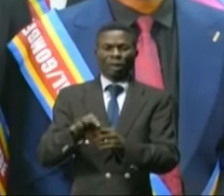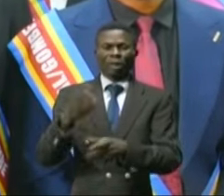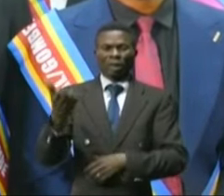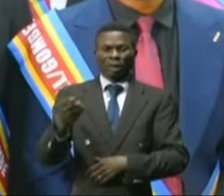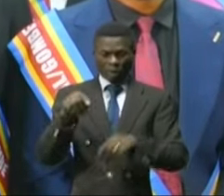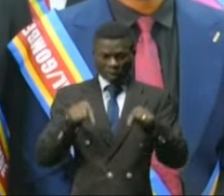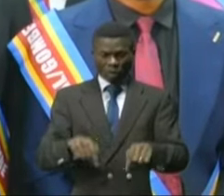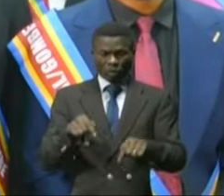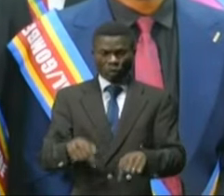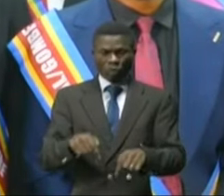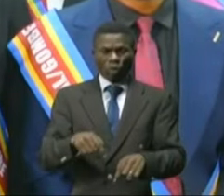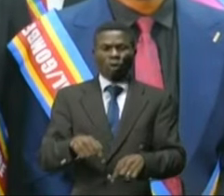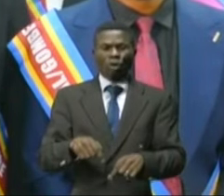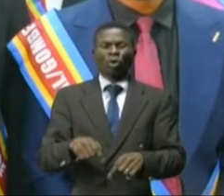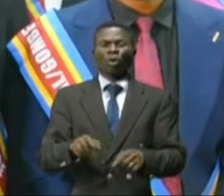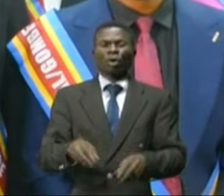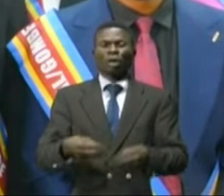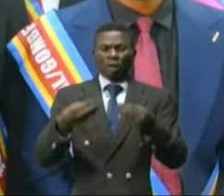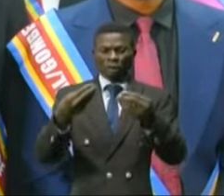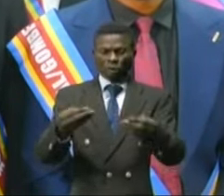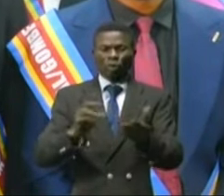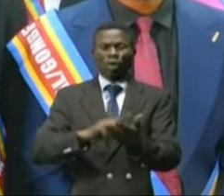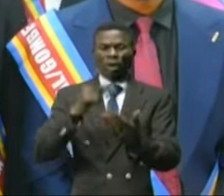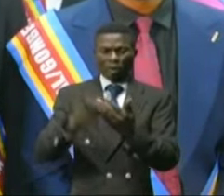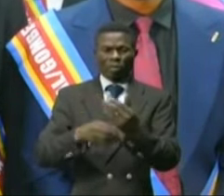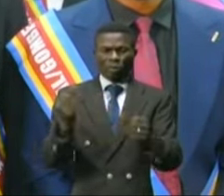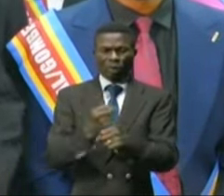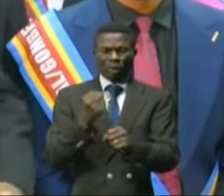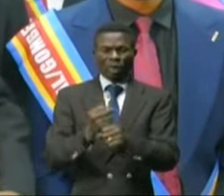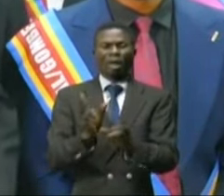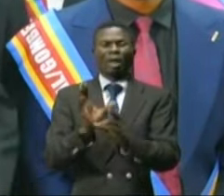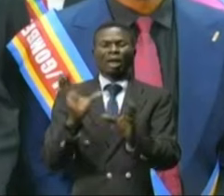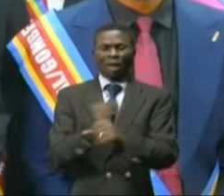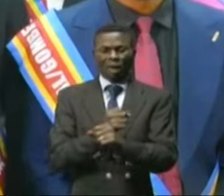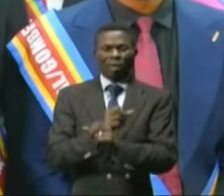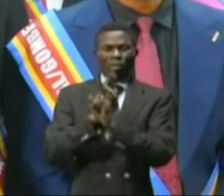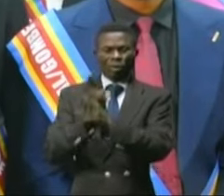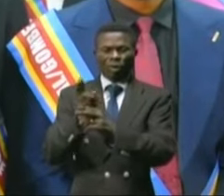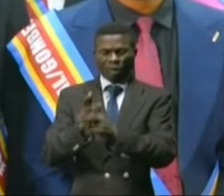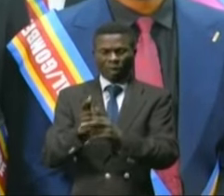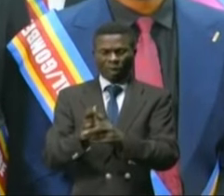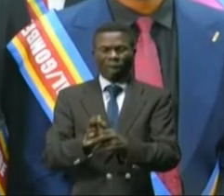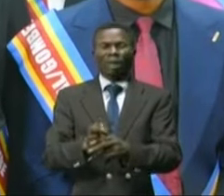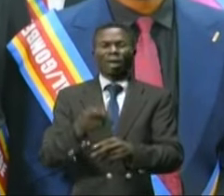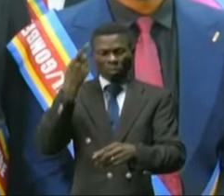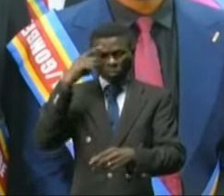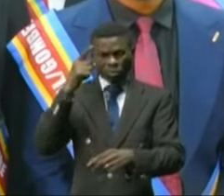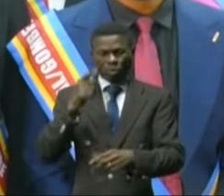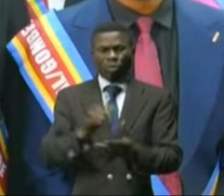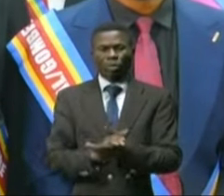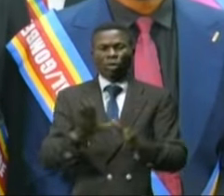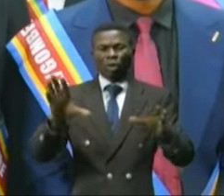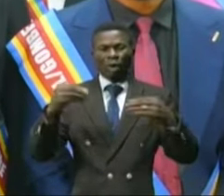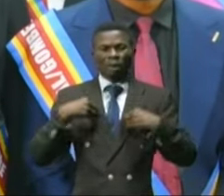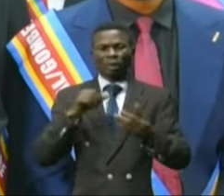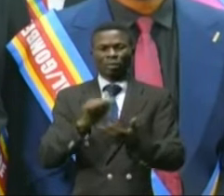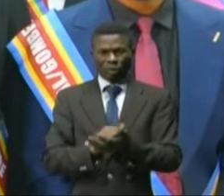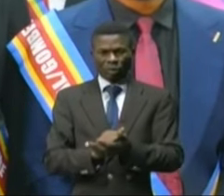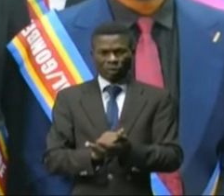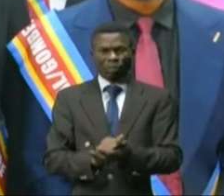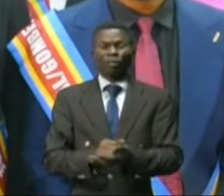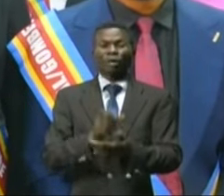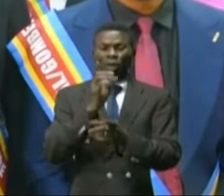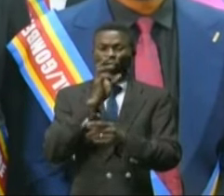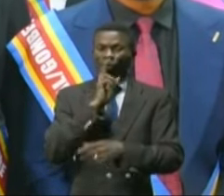aujourd'hui, ils devraient donner l'économie de leurs rapports ainsi que la synthèse afin que la plénière se prononce quant à ce. Et cela a été